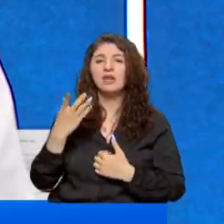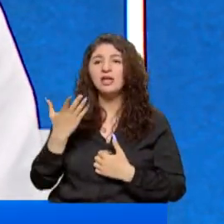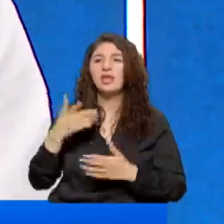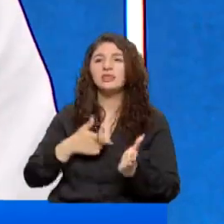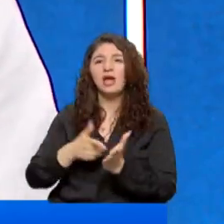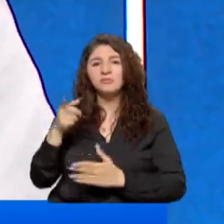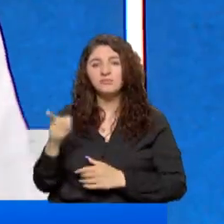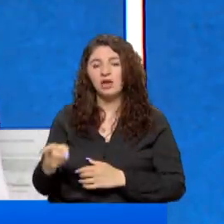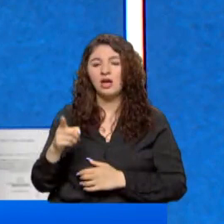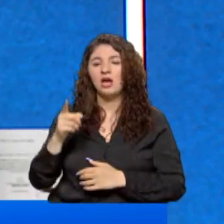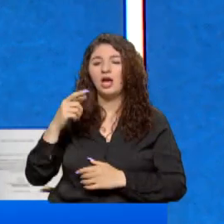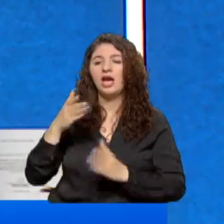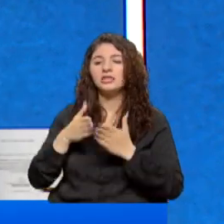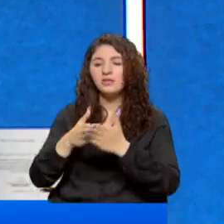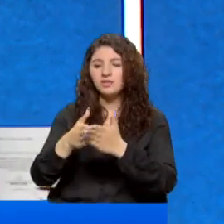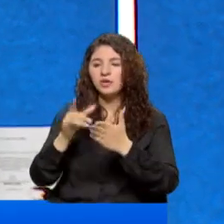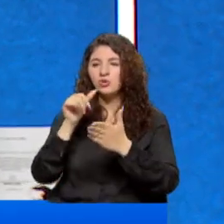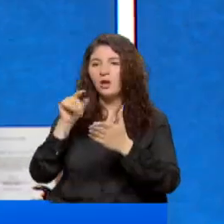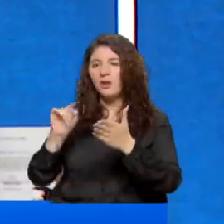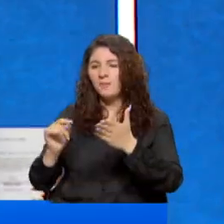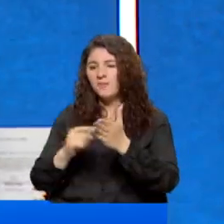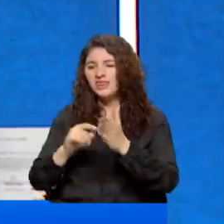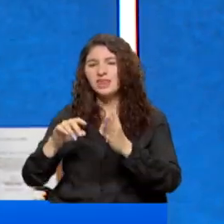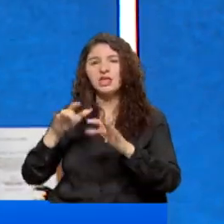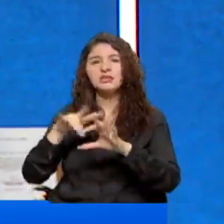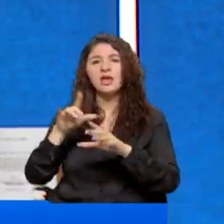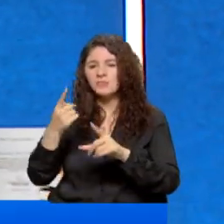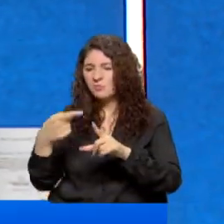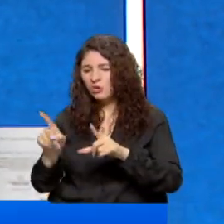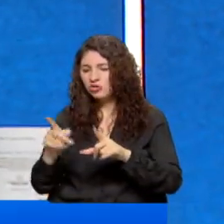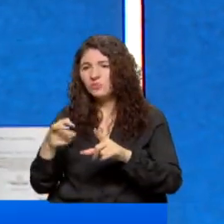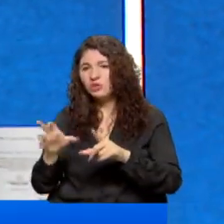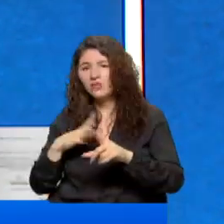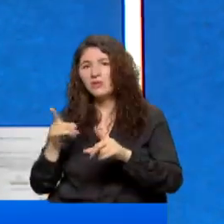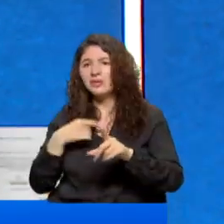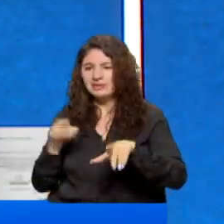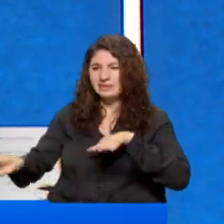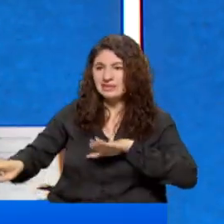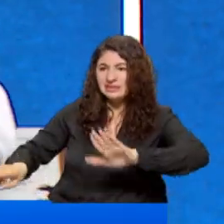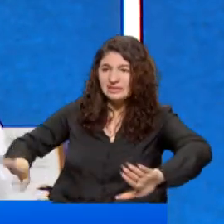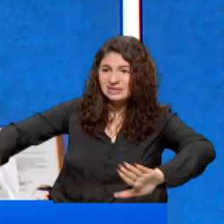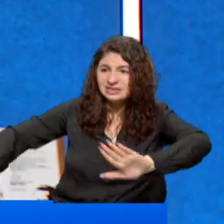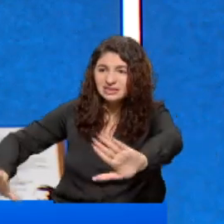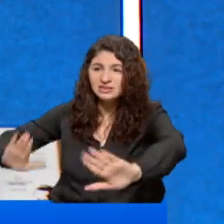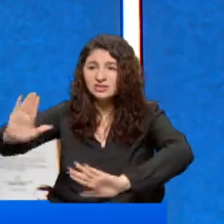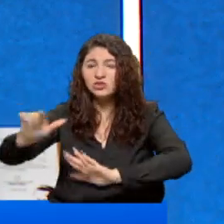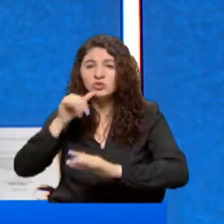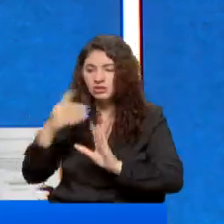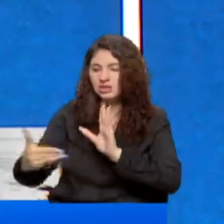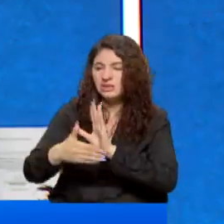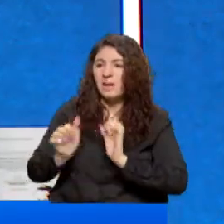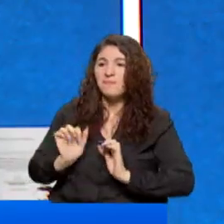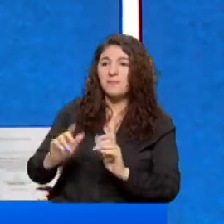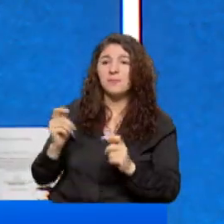yani tarımda gemi sürekli bir yerden delik biliniyor su alıyor bir parmağımızı oraya bir parmağımızı buraya kapatıp su